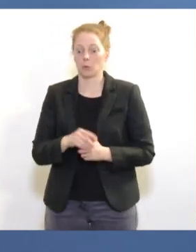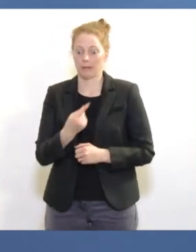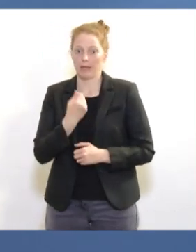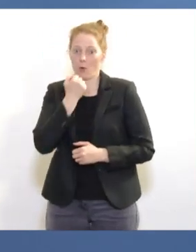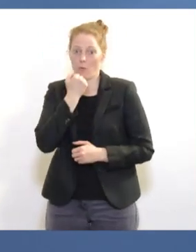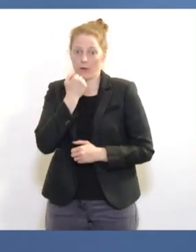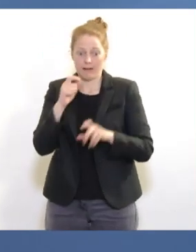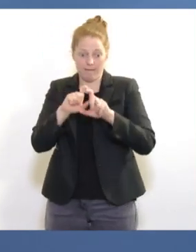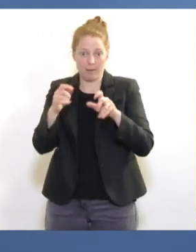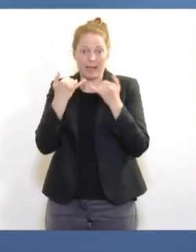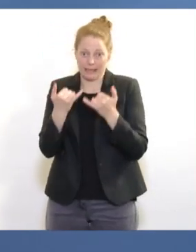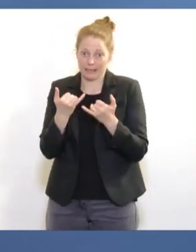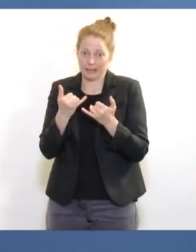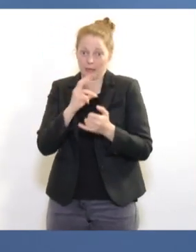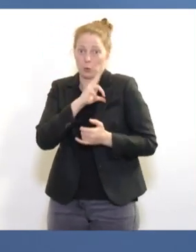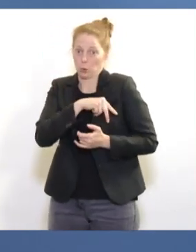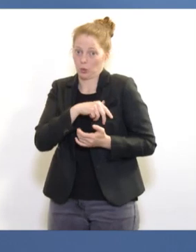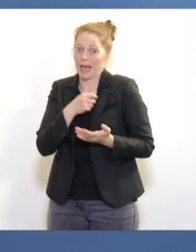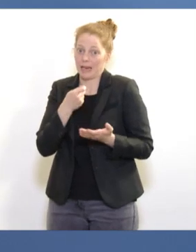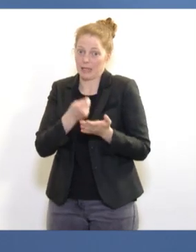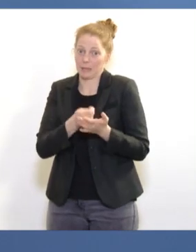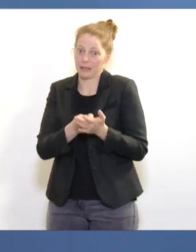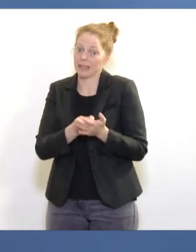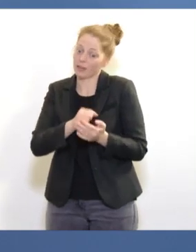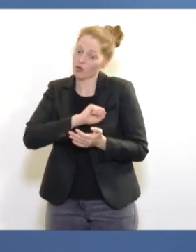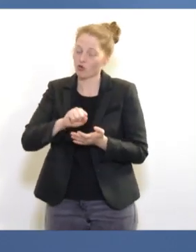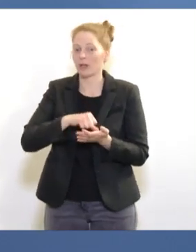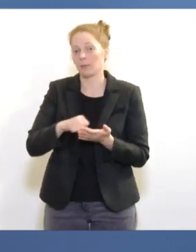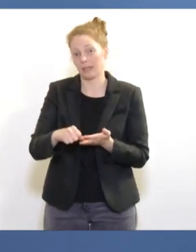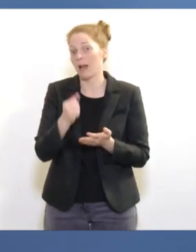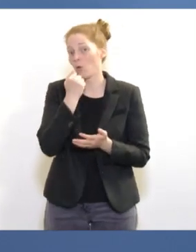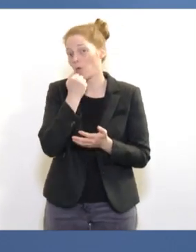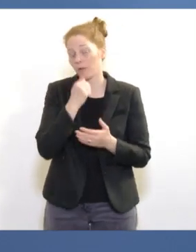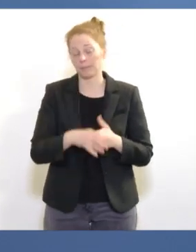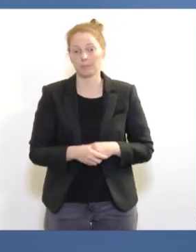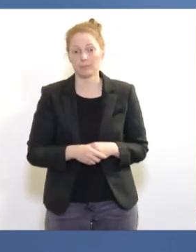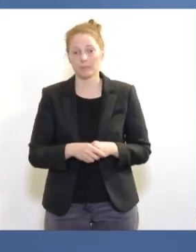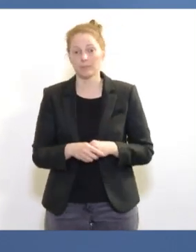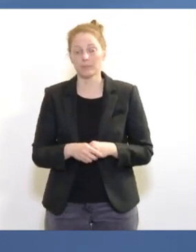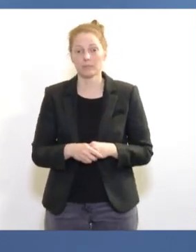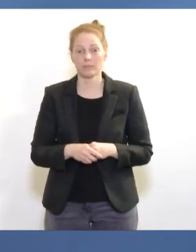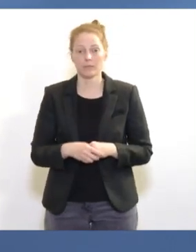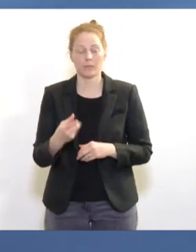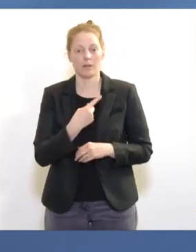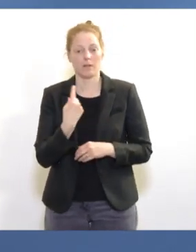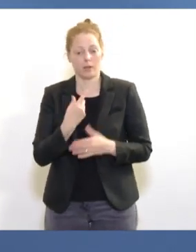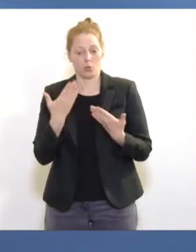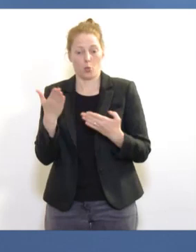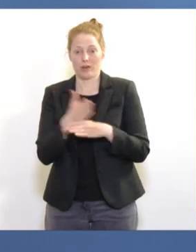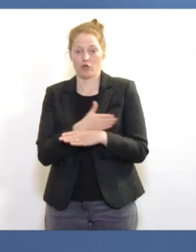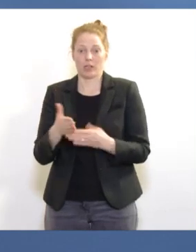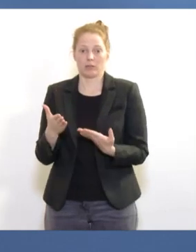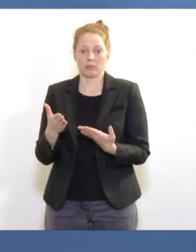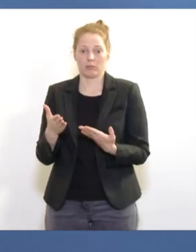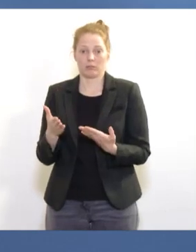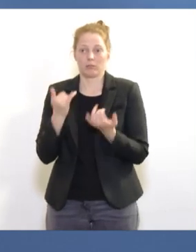die Betriebe dann auch hier retten werden, sehr abholen. Wir haben das nicht gemacht, weil wir der Meinung sind, dass